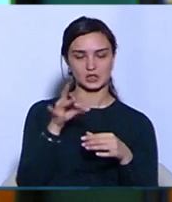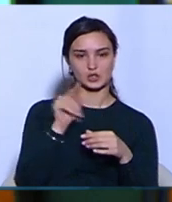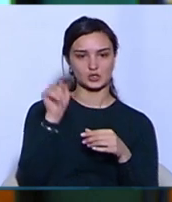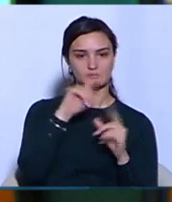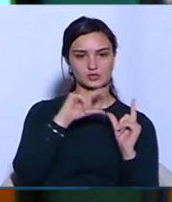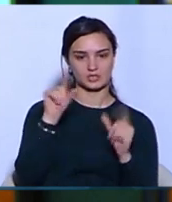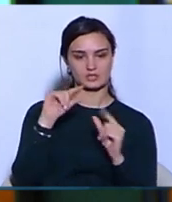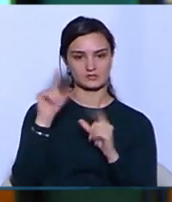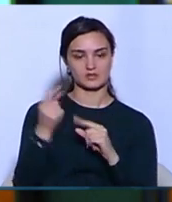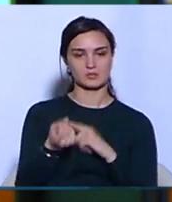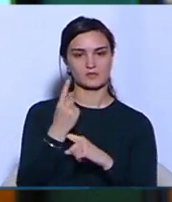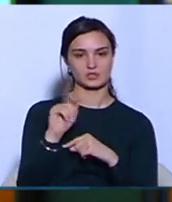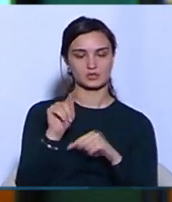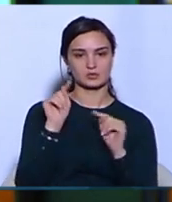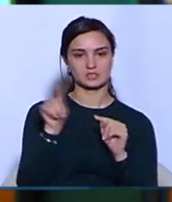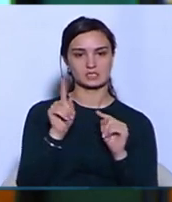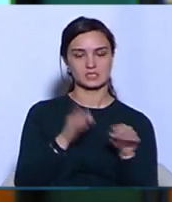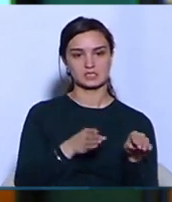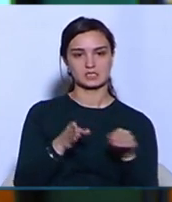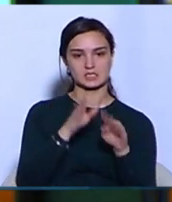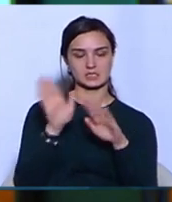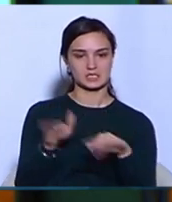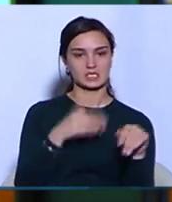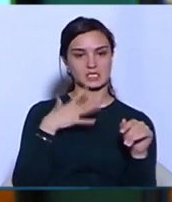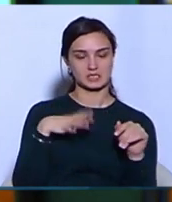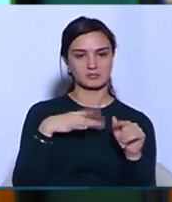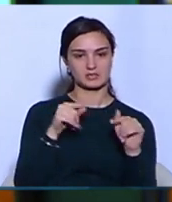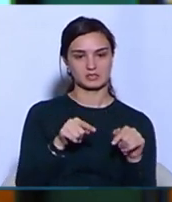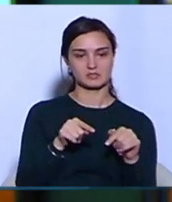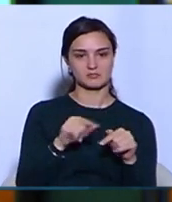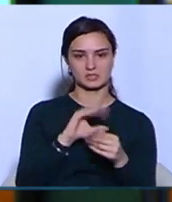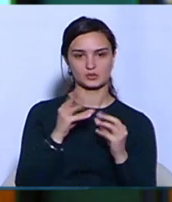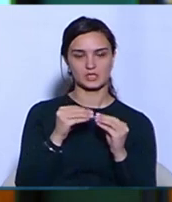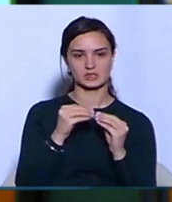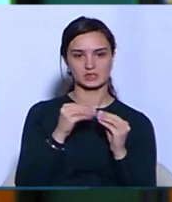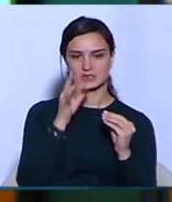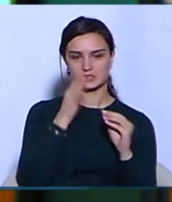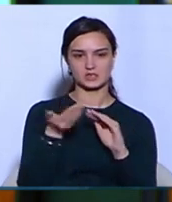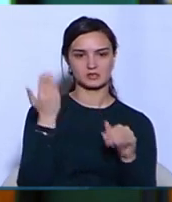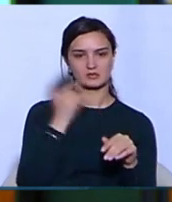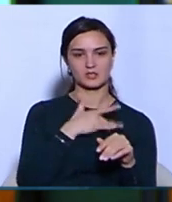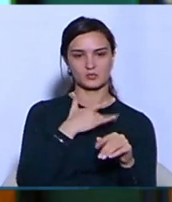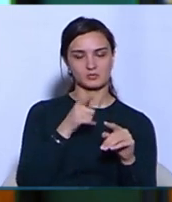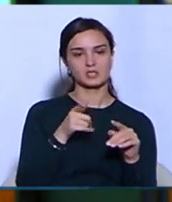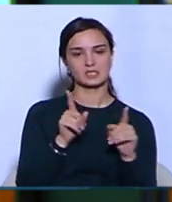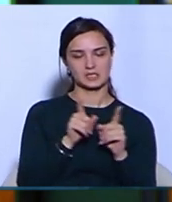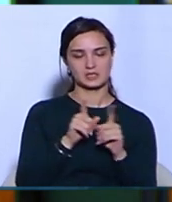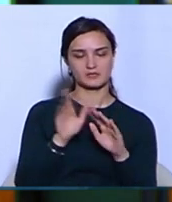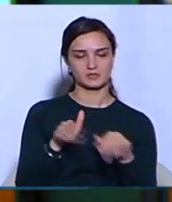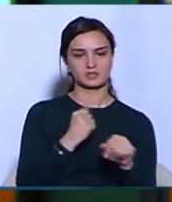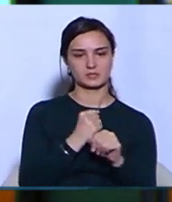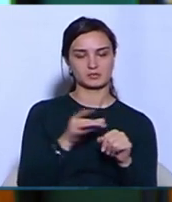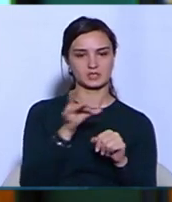გასვლა გვიწევს და აღმოვაჩინეთ რომ ის რა გზას გაიარა თბილისმა პრაქტიკულად 10 წლის წინ დაახლოებით იმ გზას გადიან